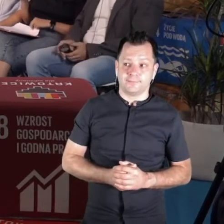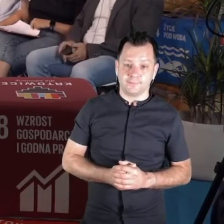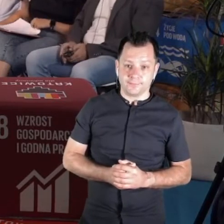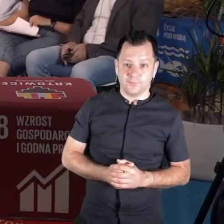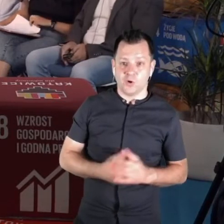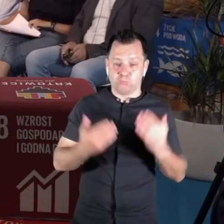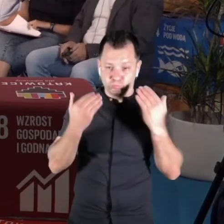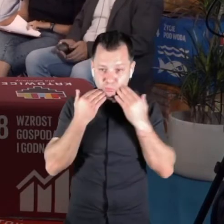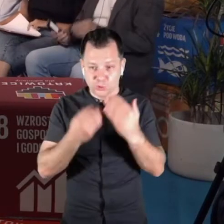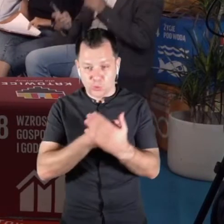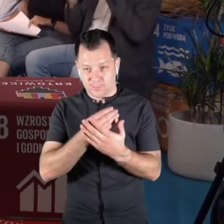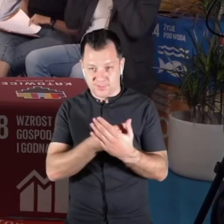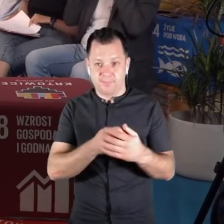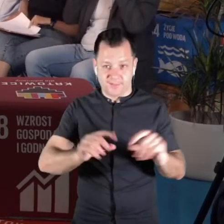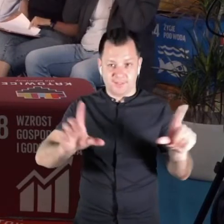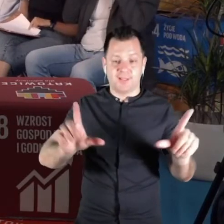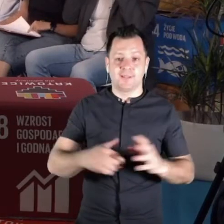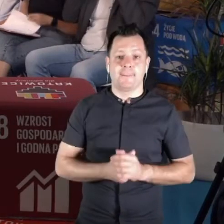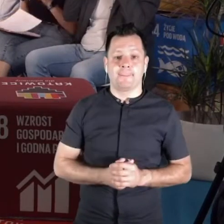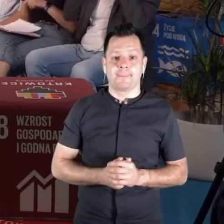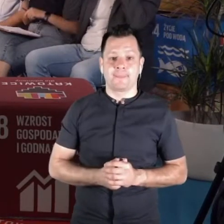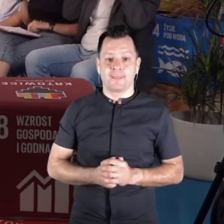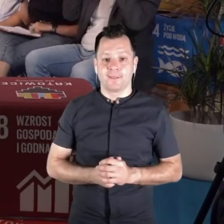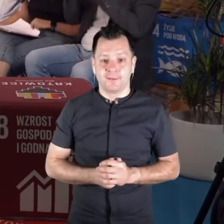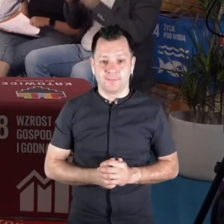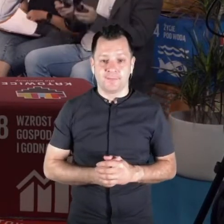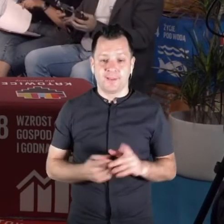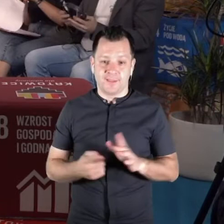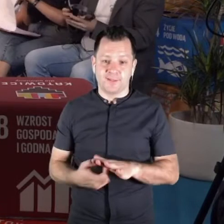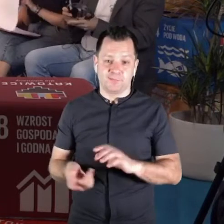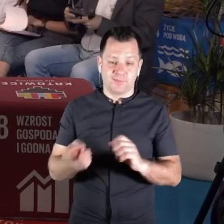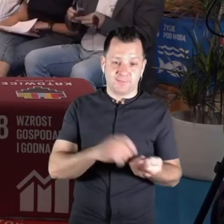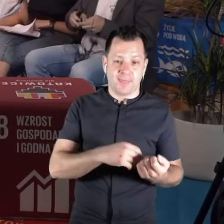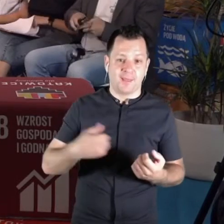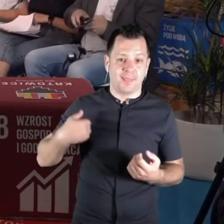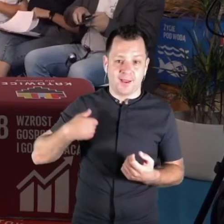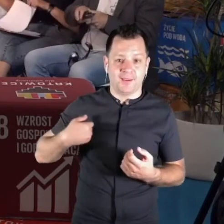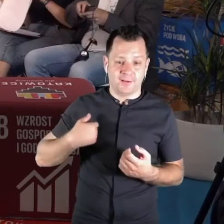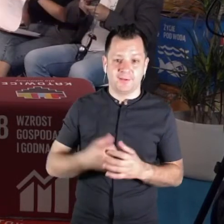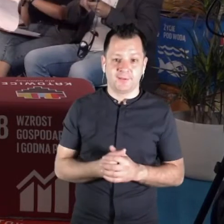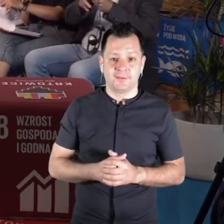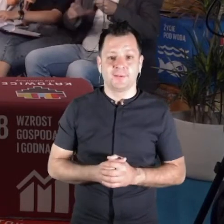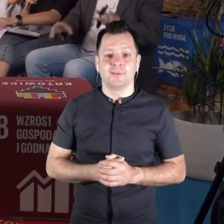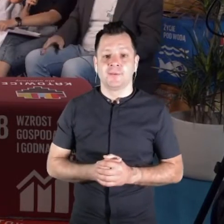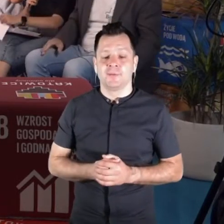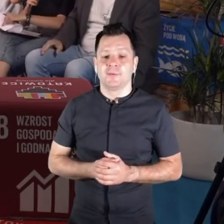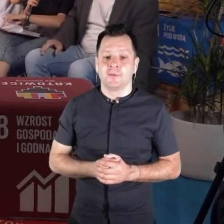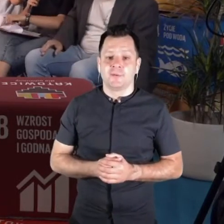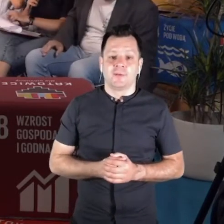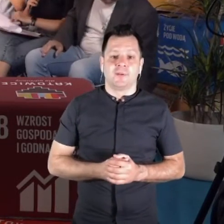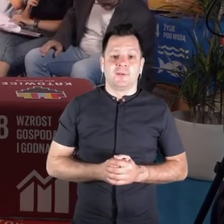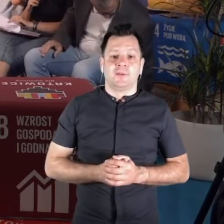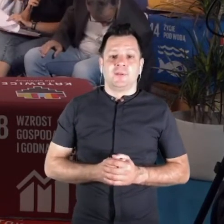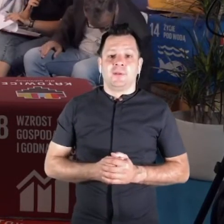Dziękujemy za prezentację. Now we will switch back into English and And the next presentation will